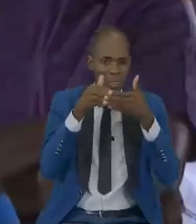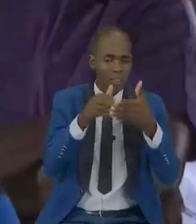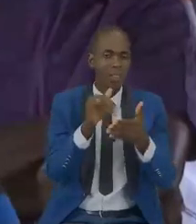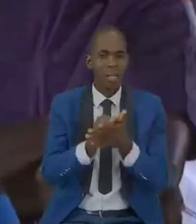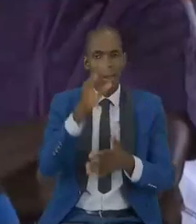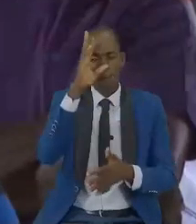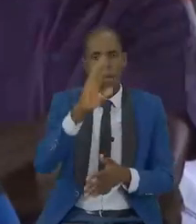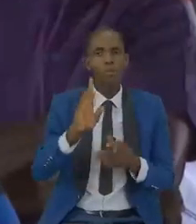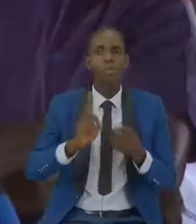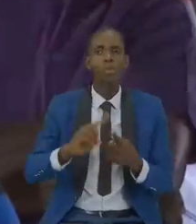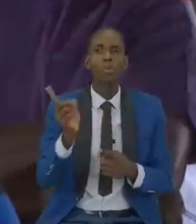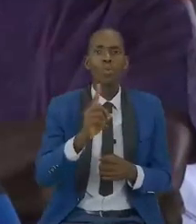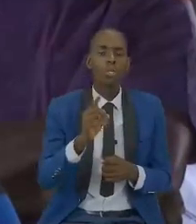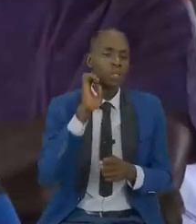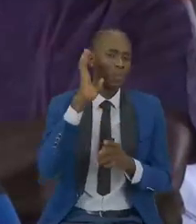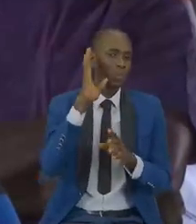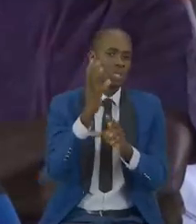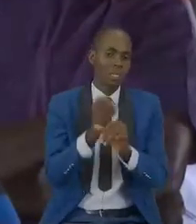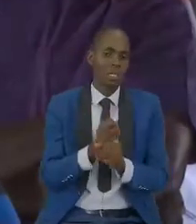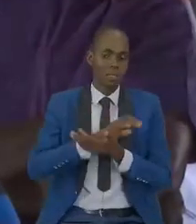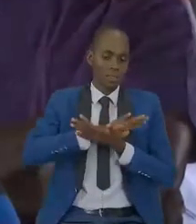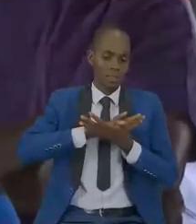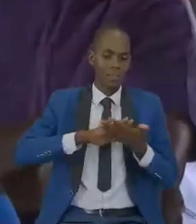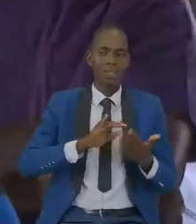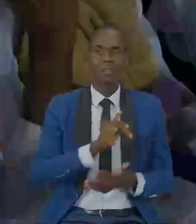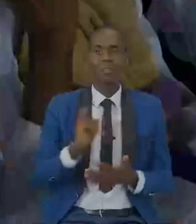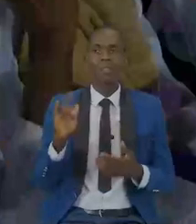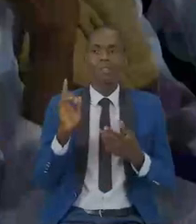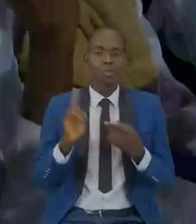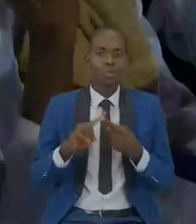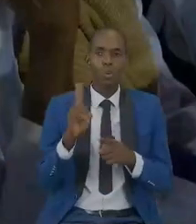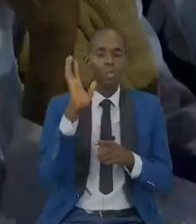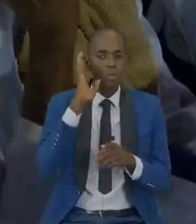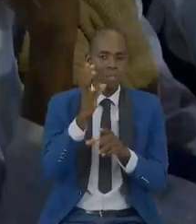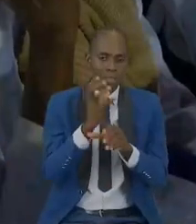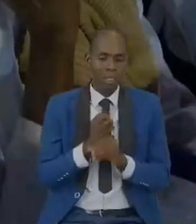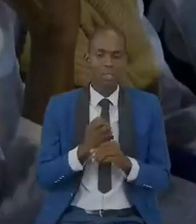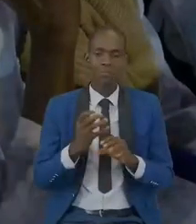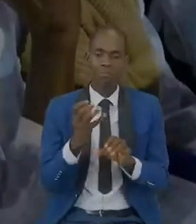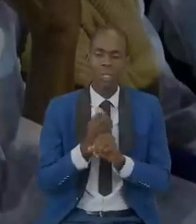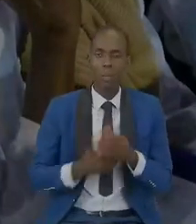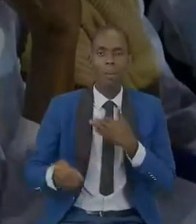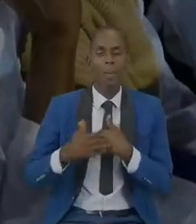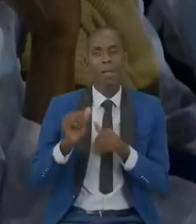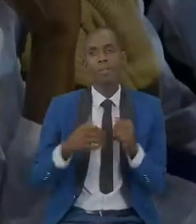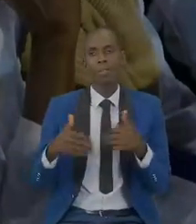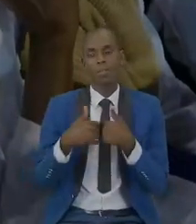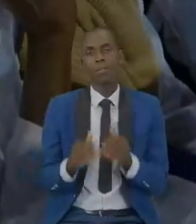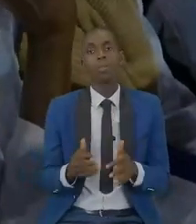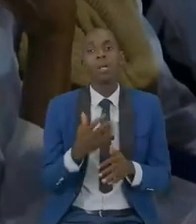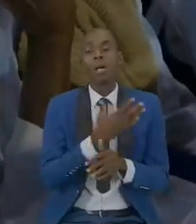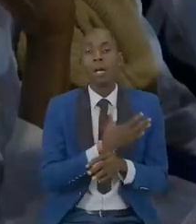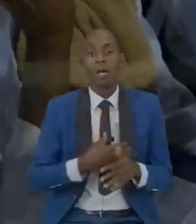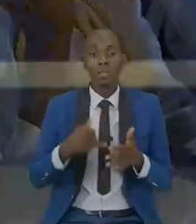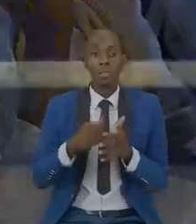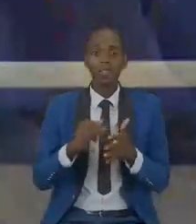personne n'est venu le conduire à la source de l'épuration, à la source